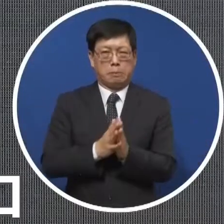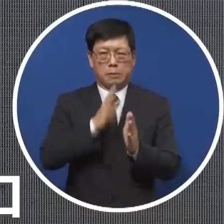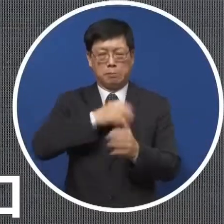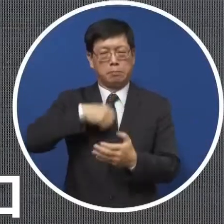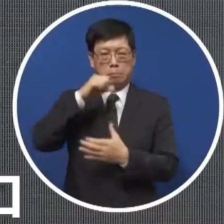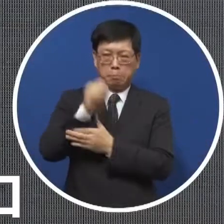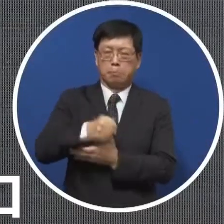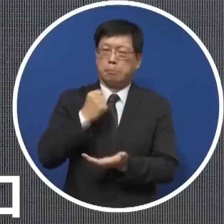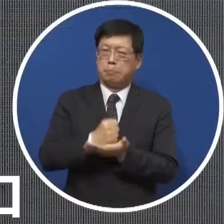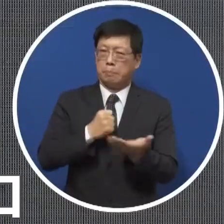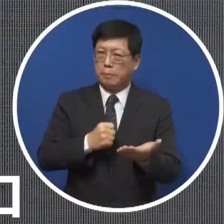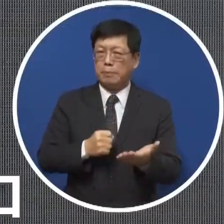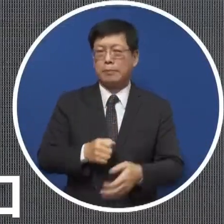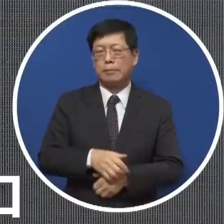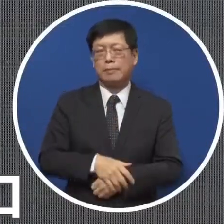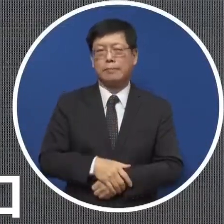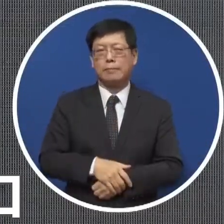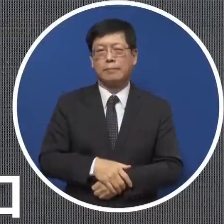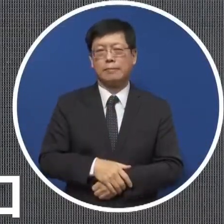核签署？